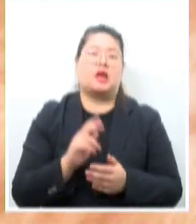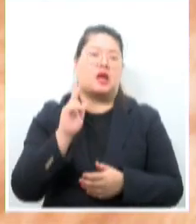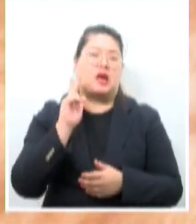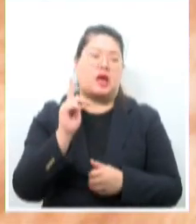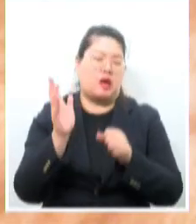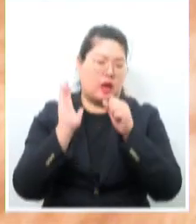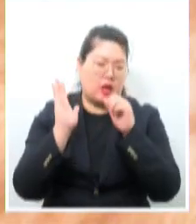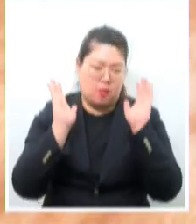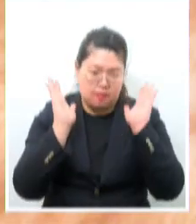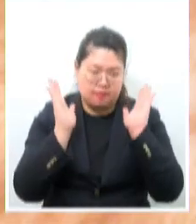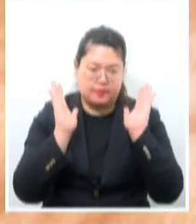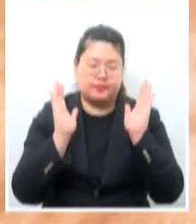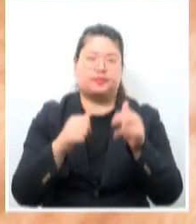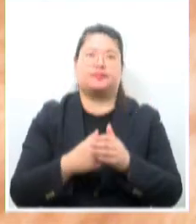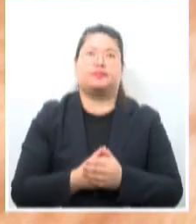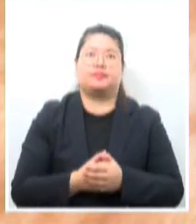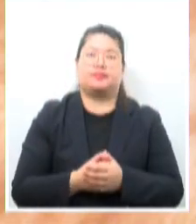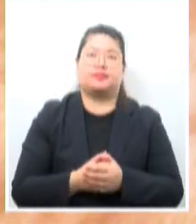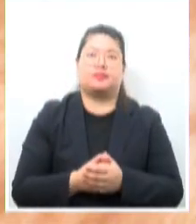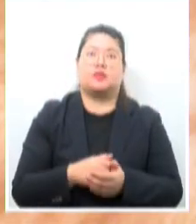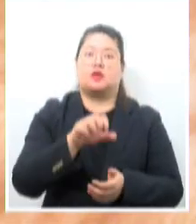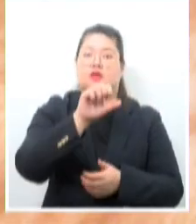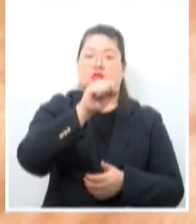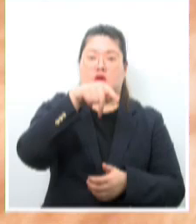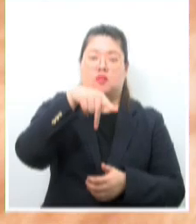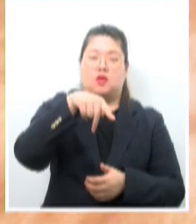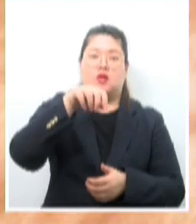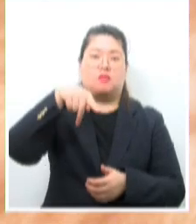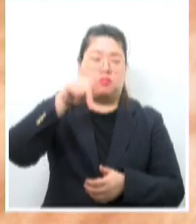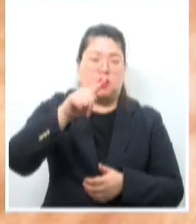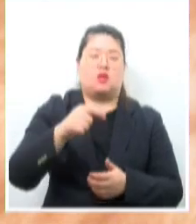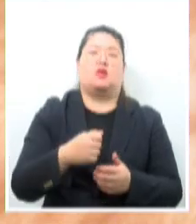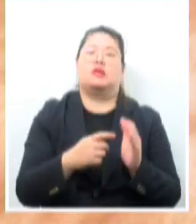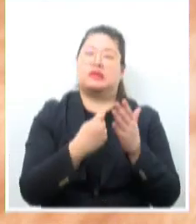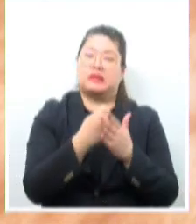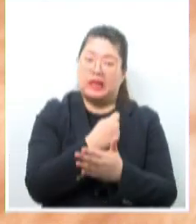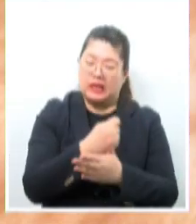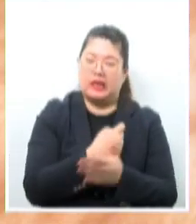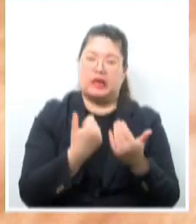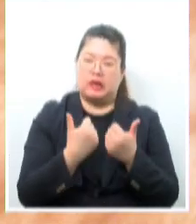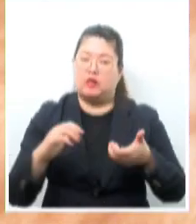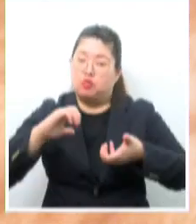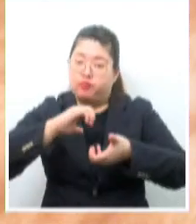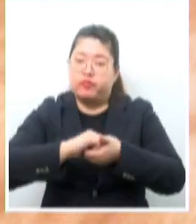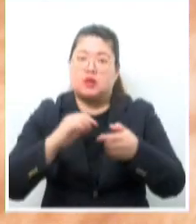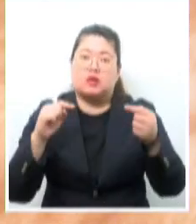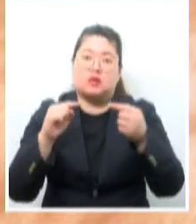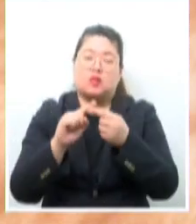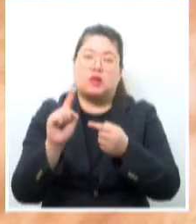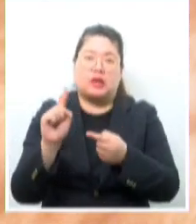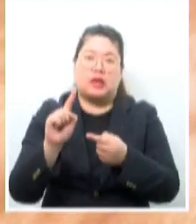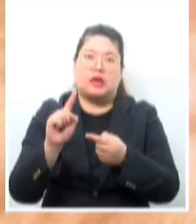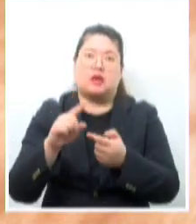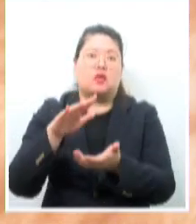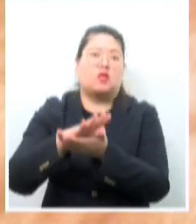ากเขตพื้นที่การศึกษากันบ้างนะคะจากสพปตากเขต2ค่ะจับมือกับโรงเรียนชุมชนบ้านพบพระนะคะพัฒนาระ